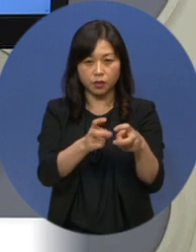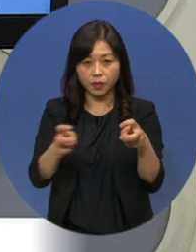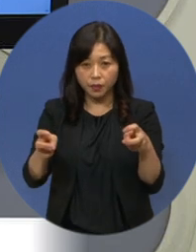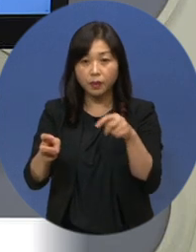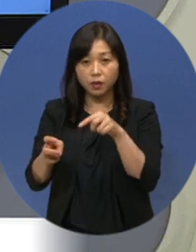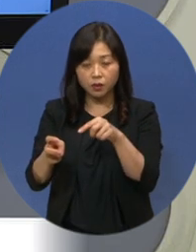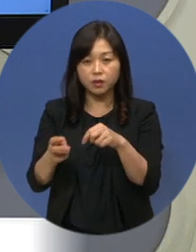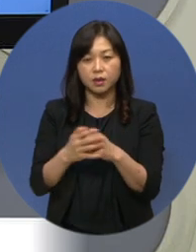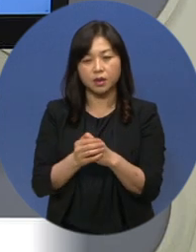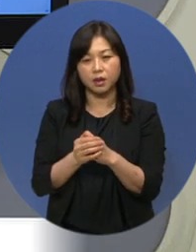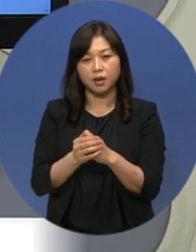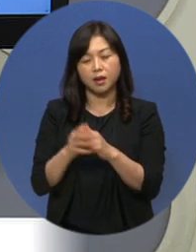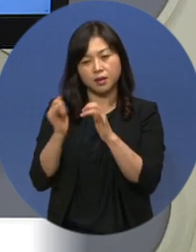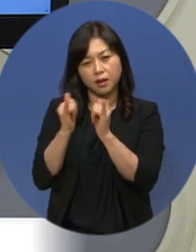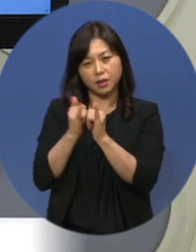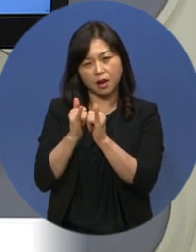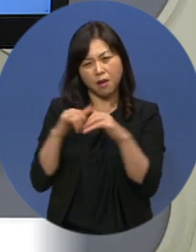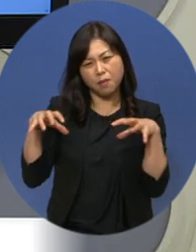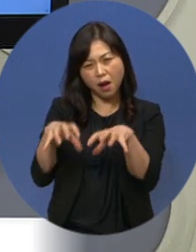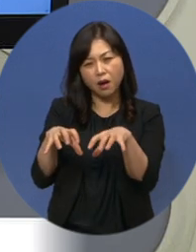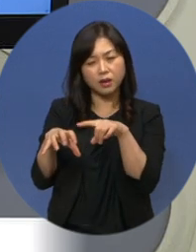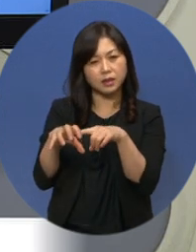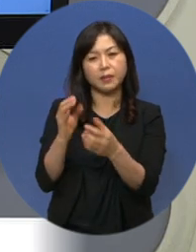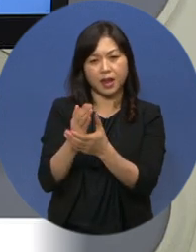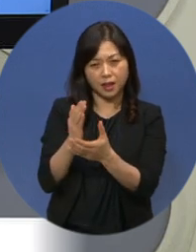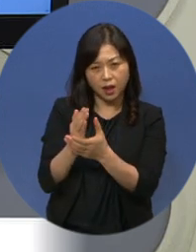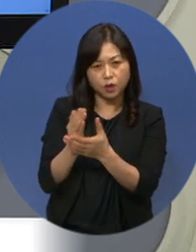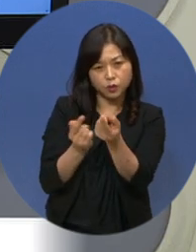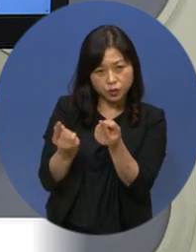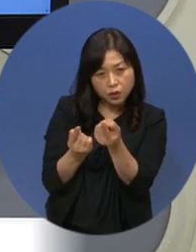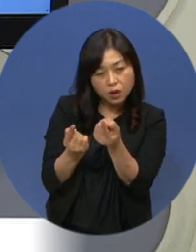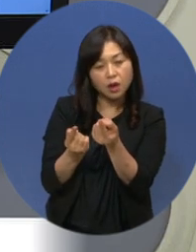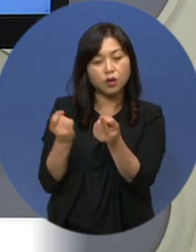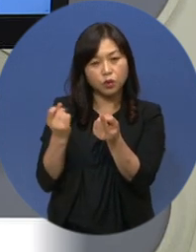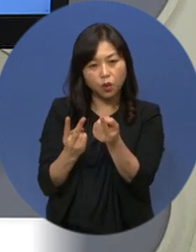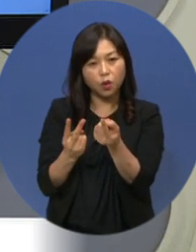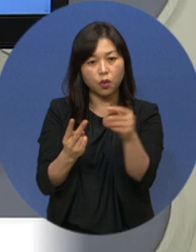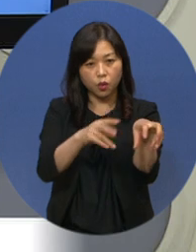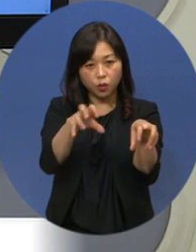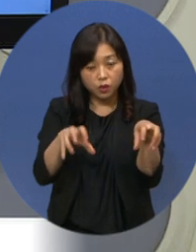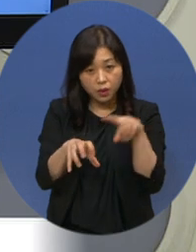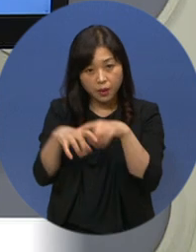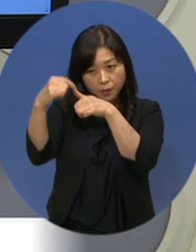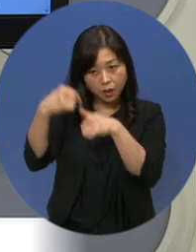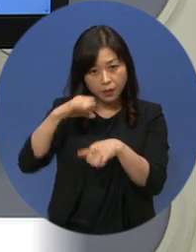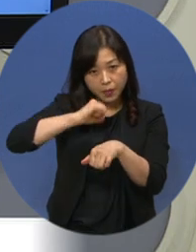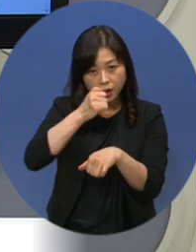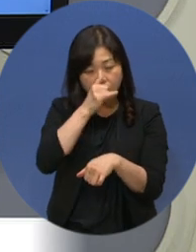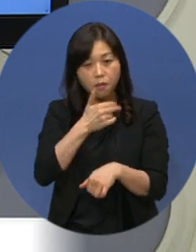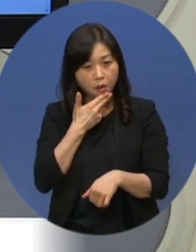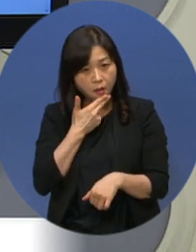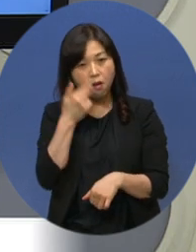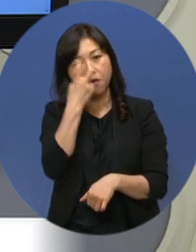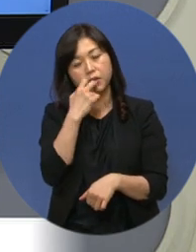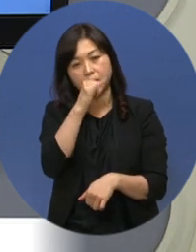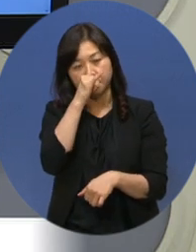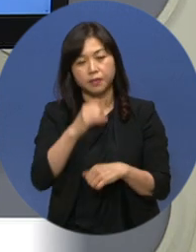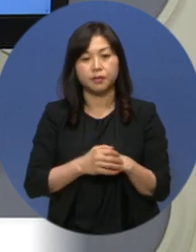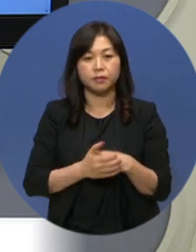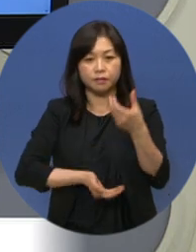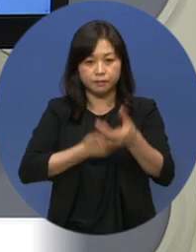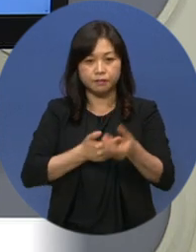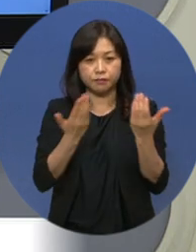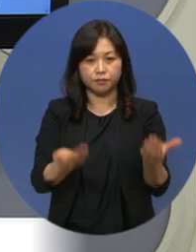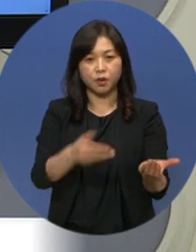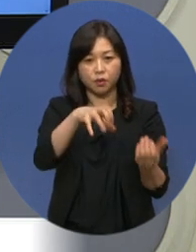시설의 밀 집을 방지하는 방안을 시행하고 현장에 이행여부 도 점검합니다 고속도로 휴게시설 에